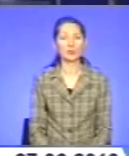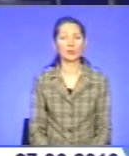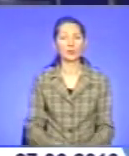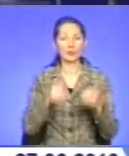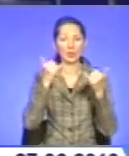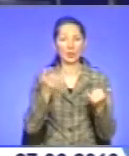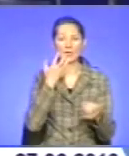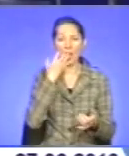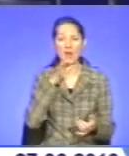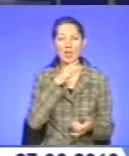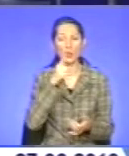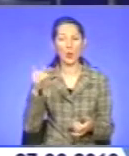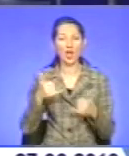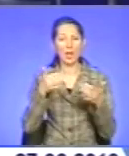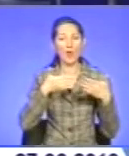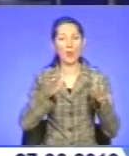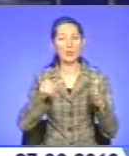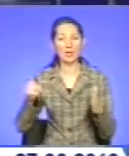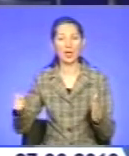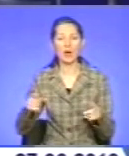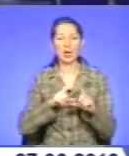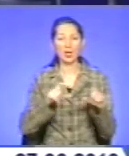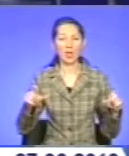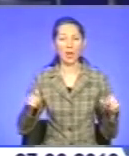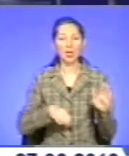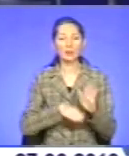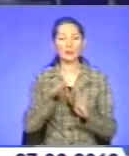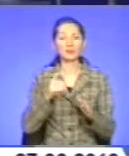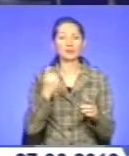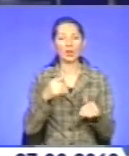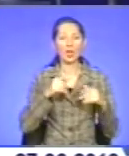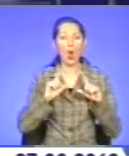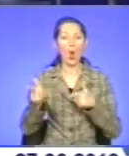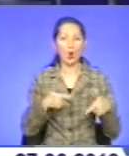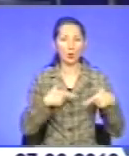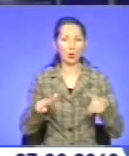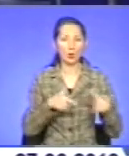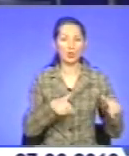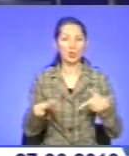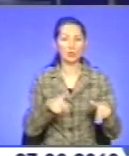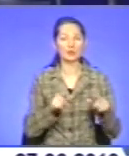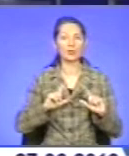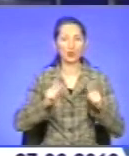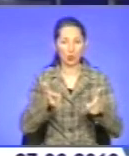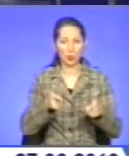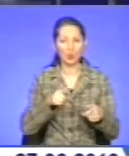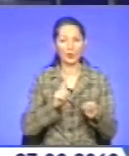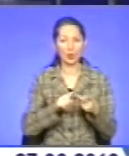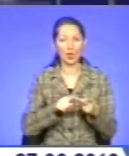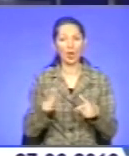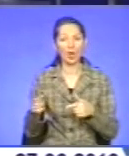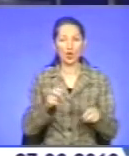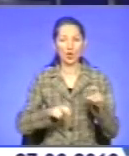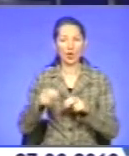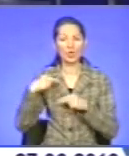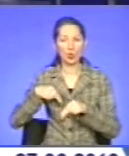Зараз гаряча пора для випускників шкіл і вишів. Одні готуються до вступу, інші шукають роботу. Чи реально в нинішніх